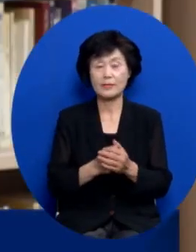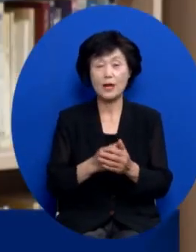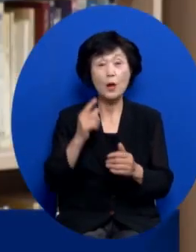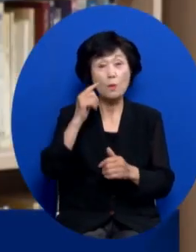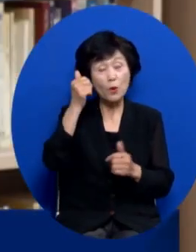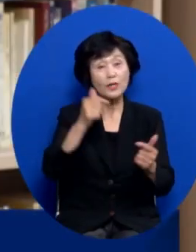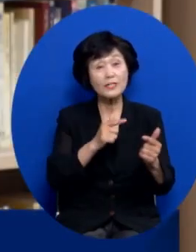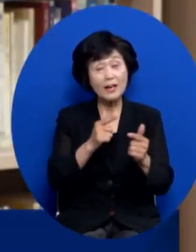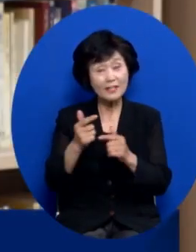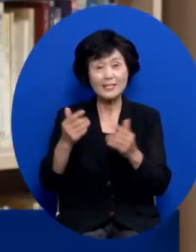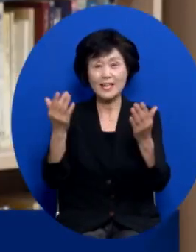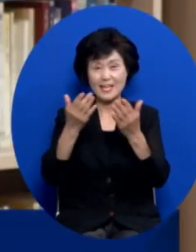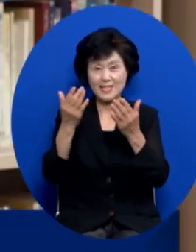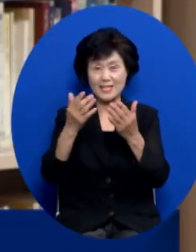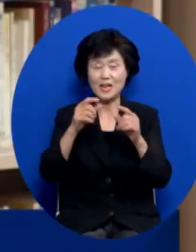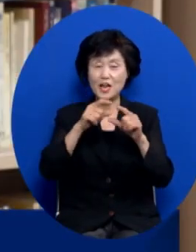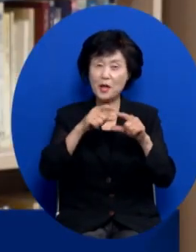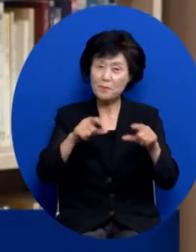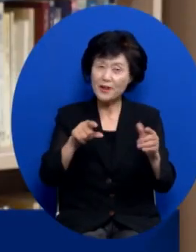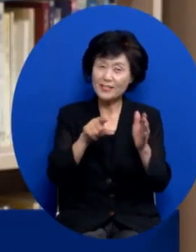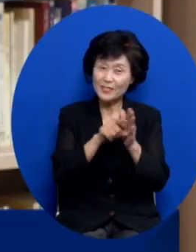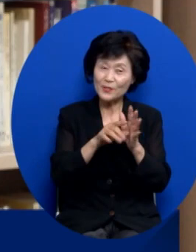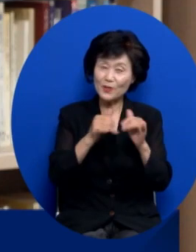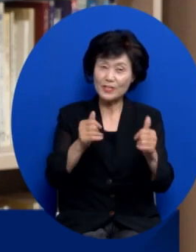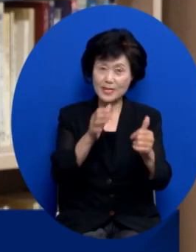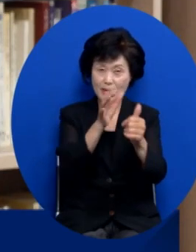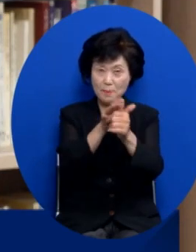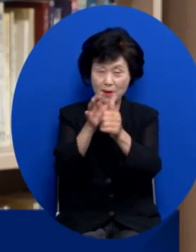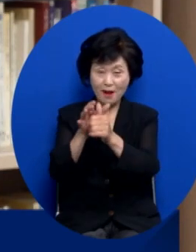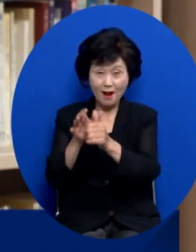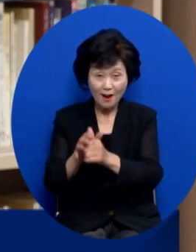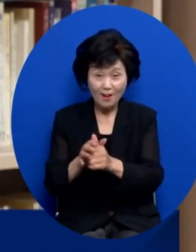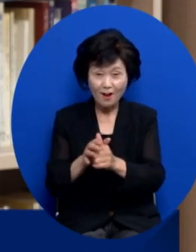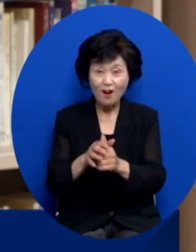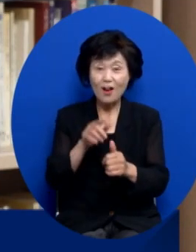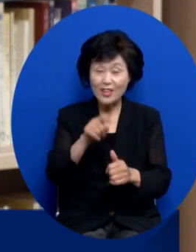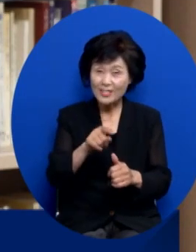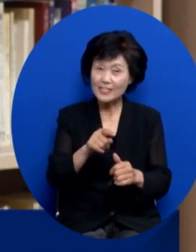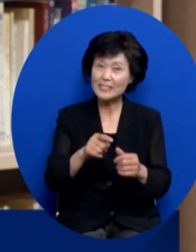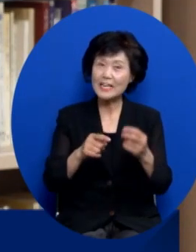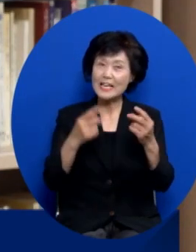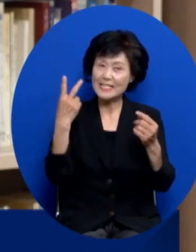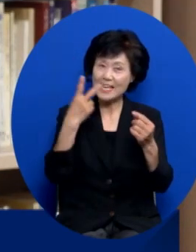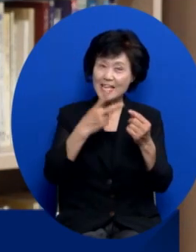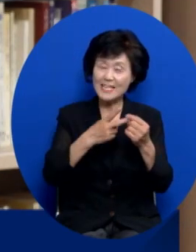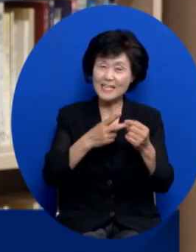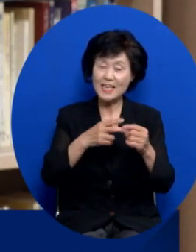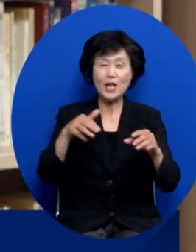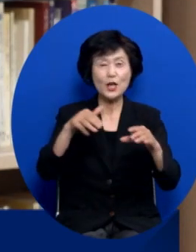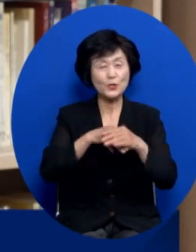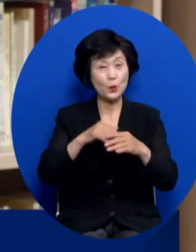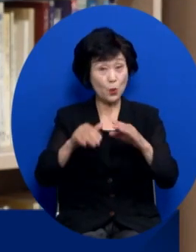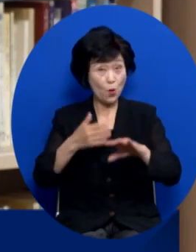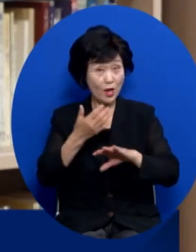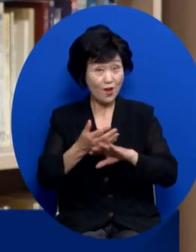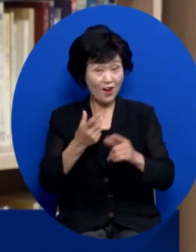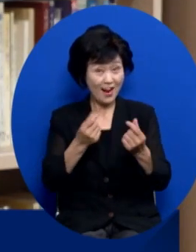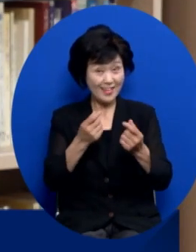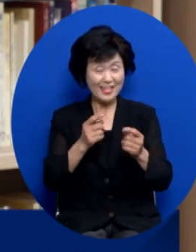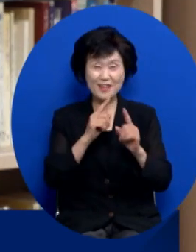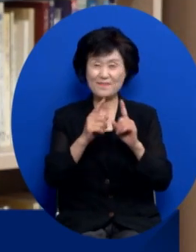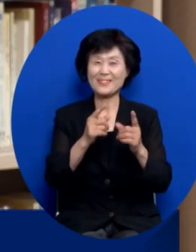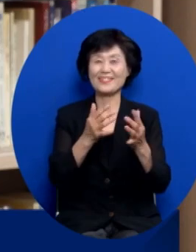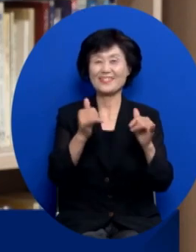사역을 평신도에게 위임하는 게 제2의 종교 개혁이다라고까지 말씀하시는 분들이 있습니다.